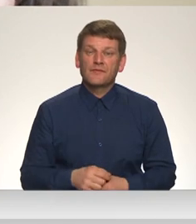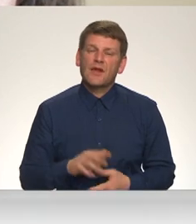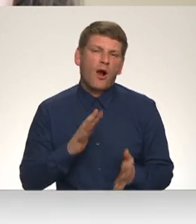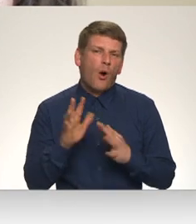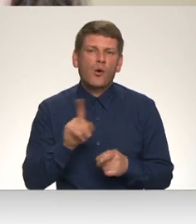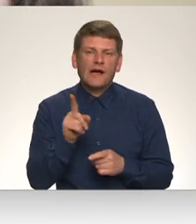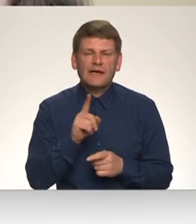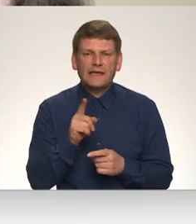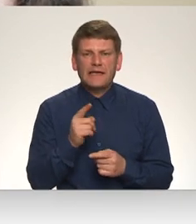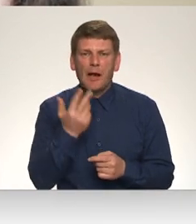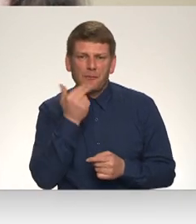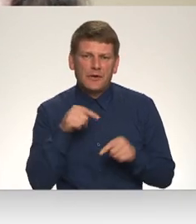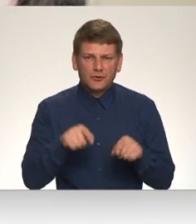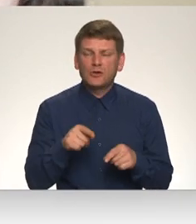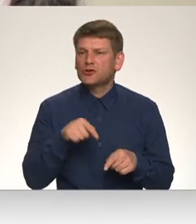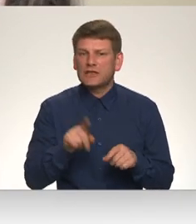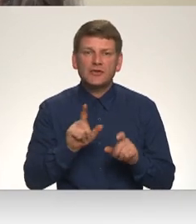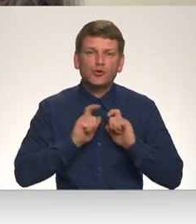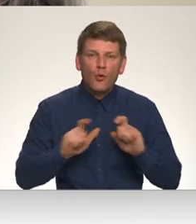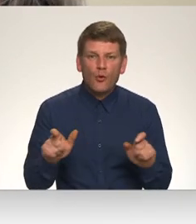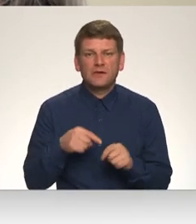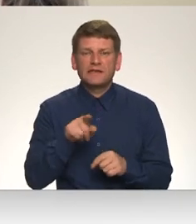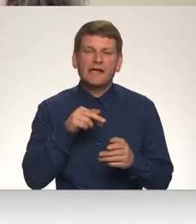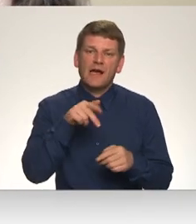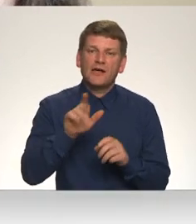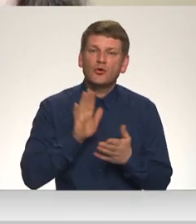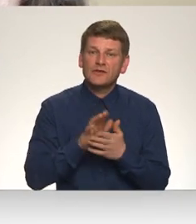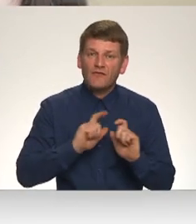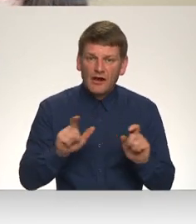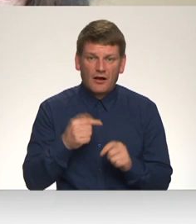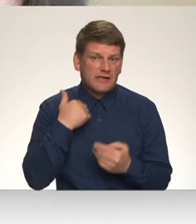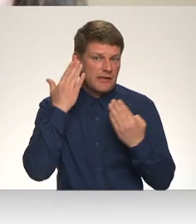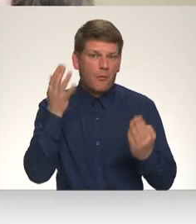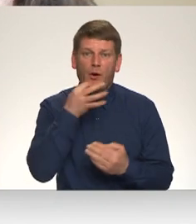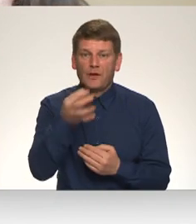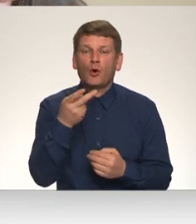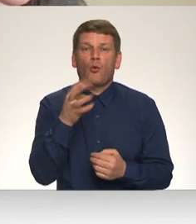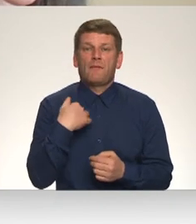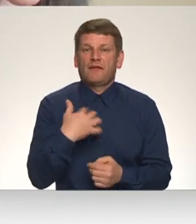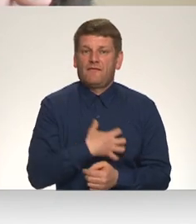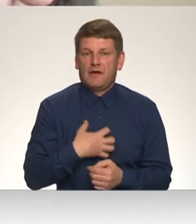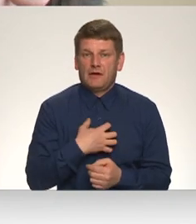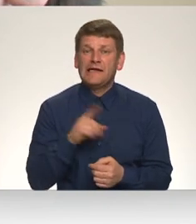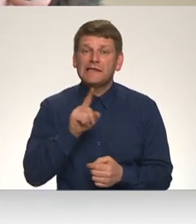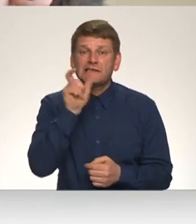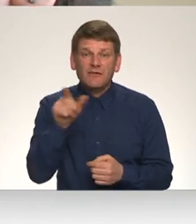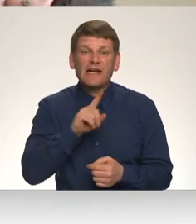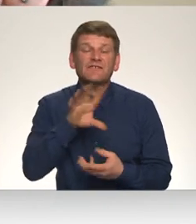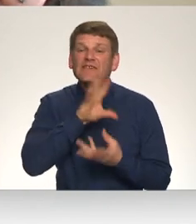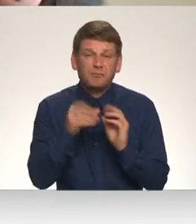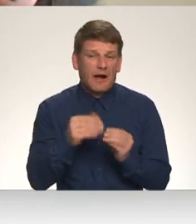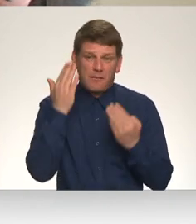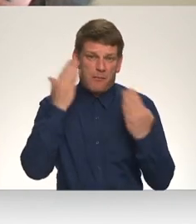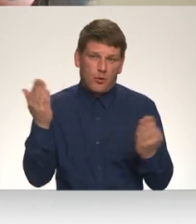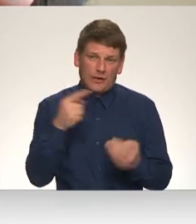Kaut ko jāadaptējas šeit. Šeit ir skolas, šeit ir jāiet uz veikalu, un es nemāku pateikt, ko man vajag. Ir cilvēki, kas vispār neprot